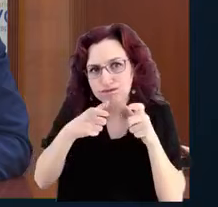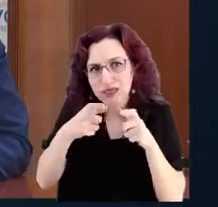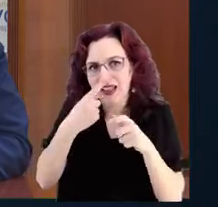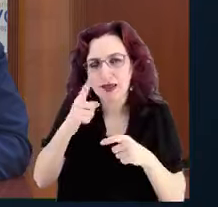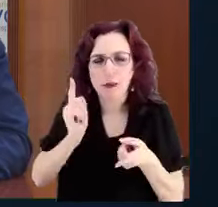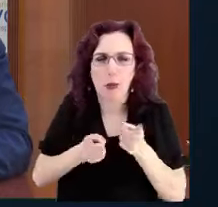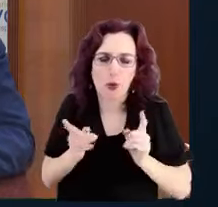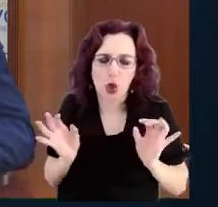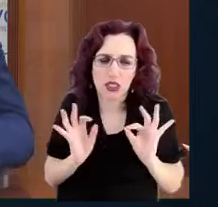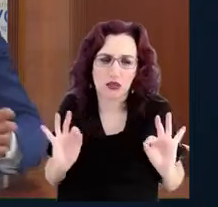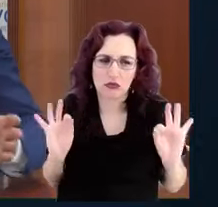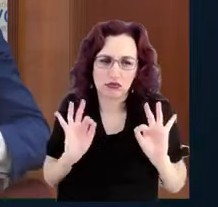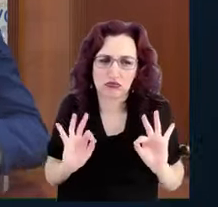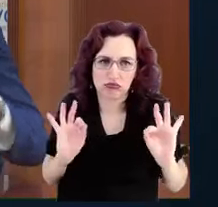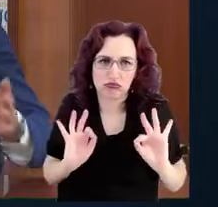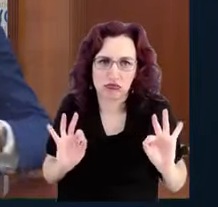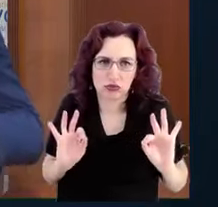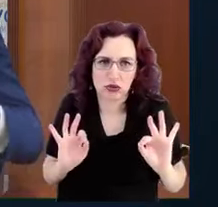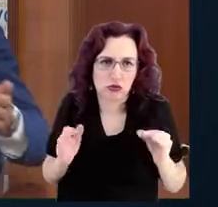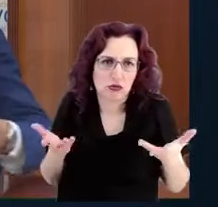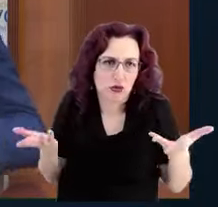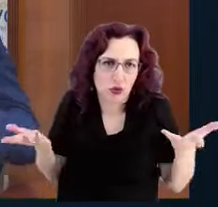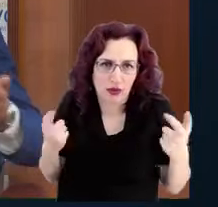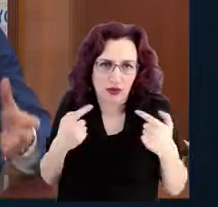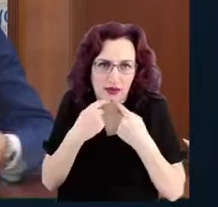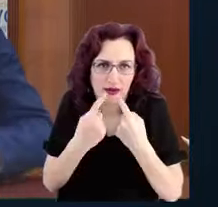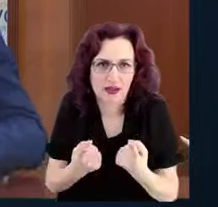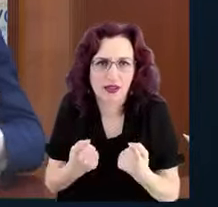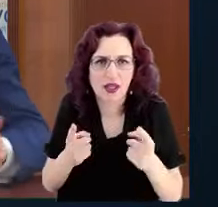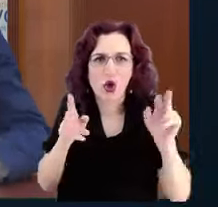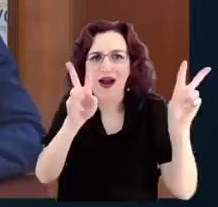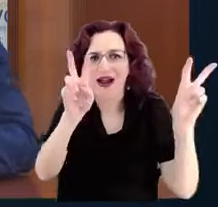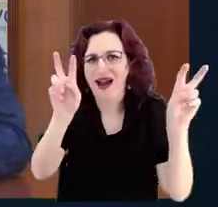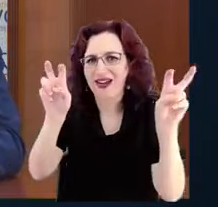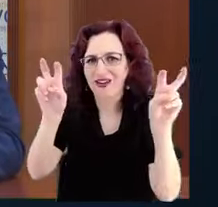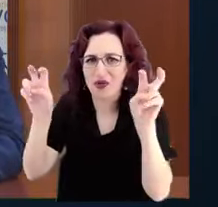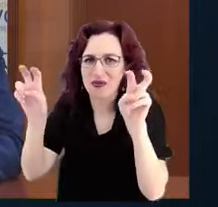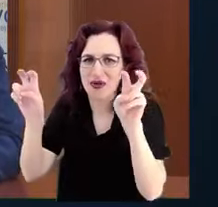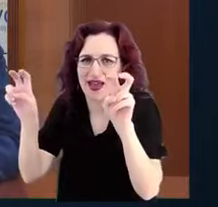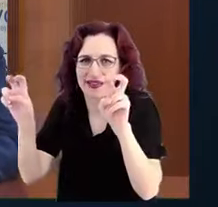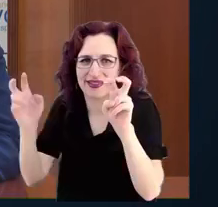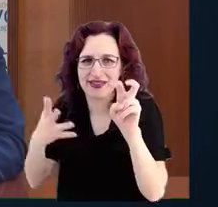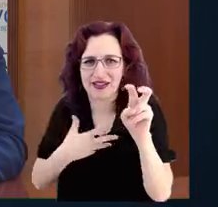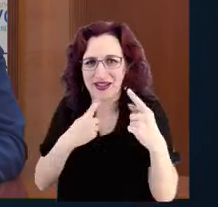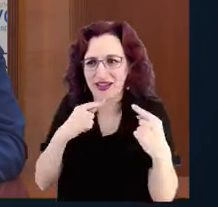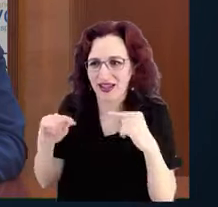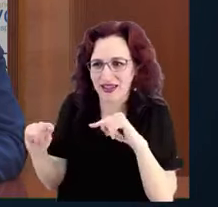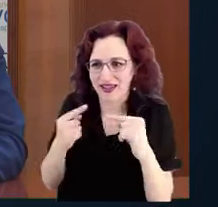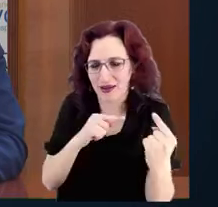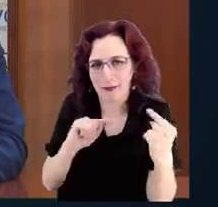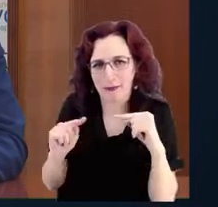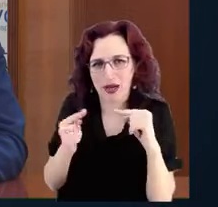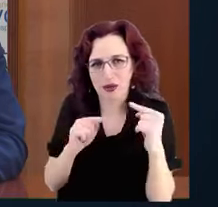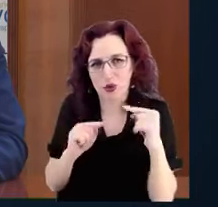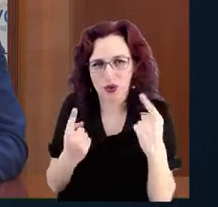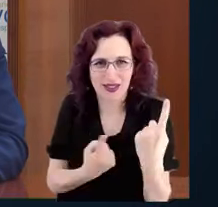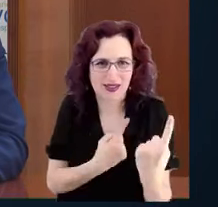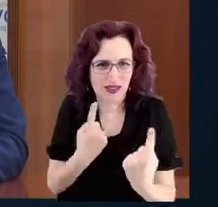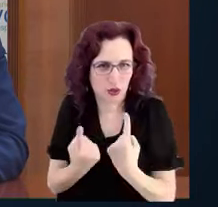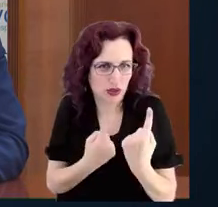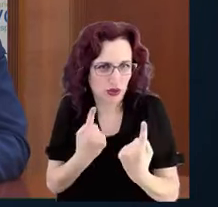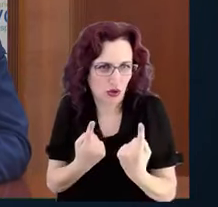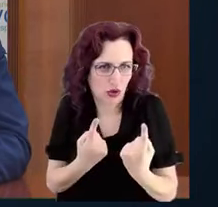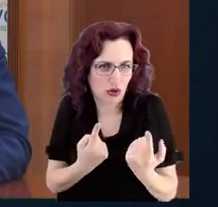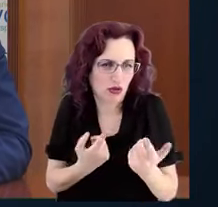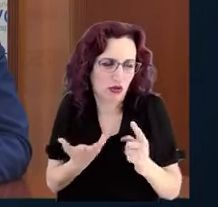quindi metto sul tavolo come dire i vari argomenti che si sono dibattuti su questa su questa vicenda